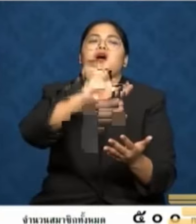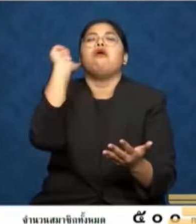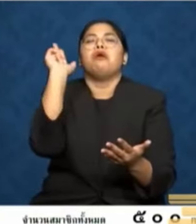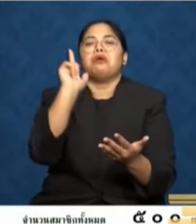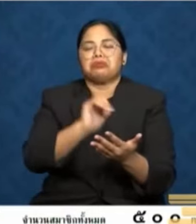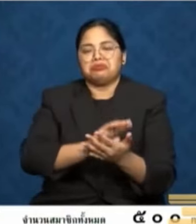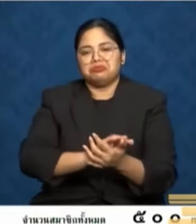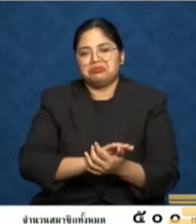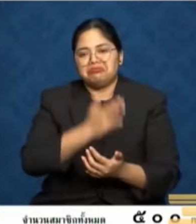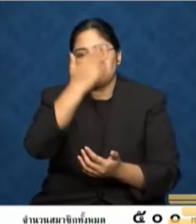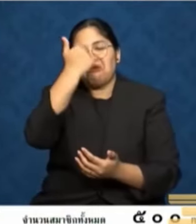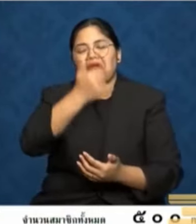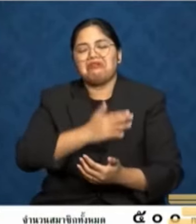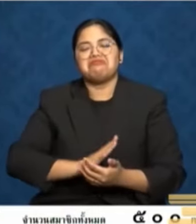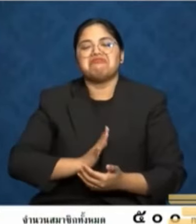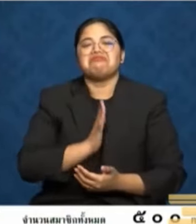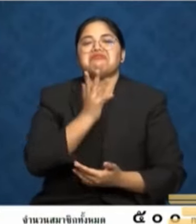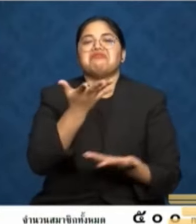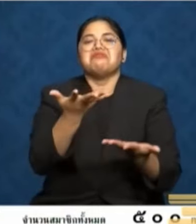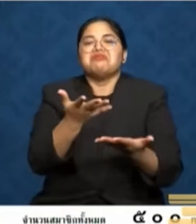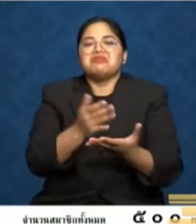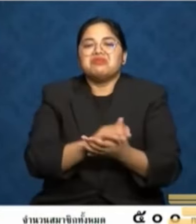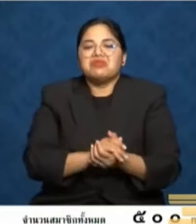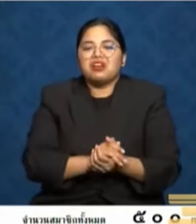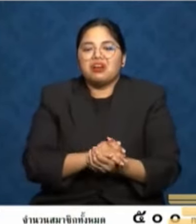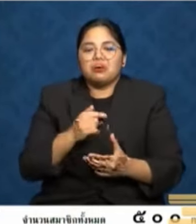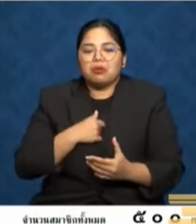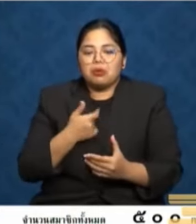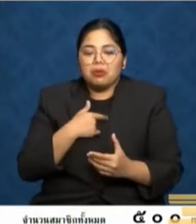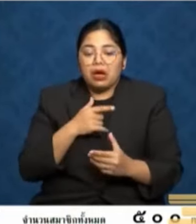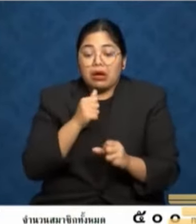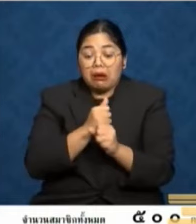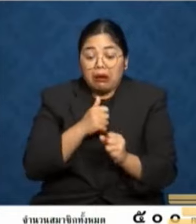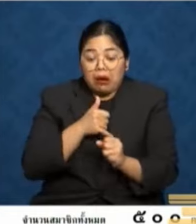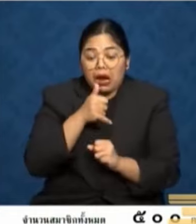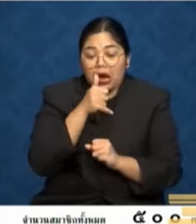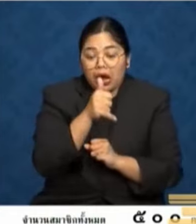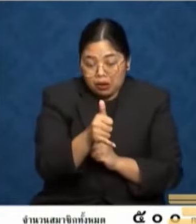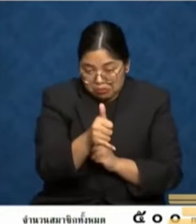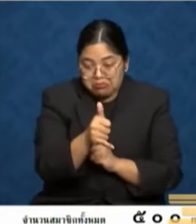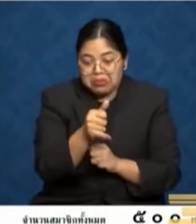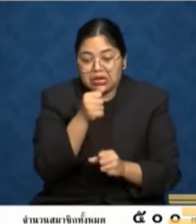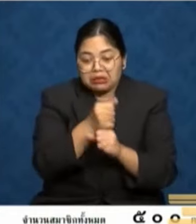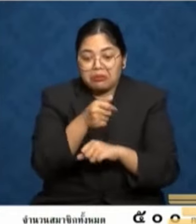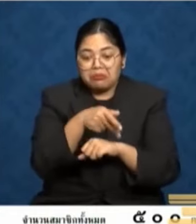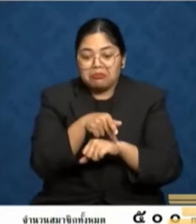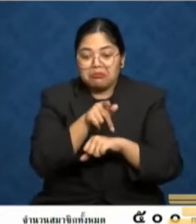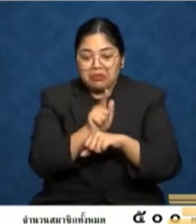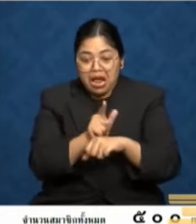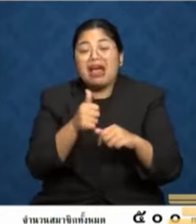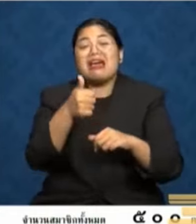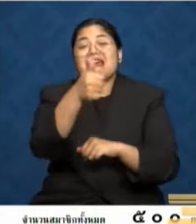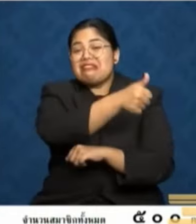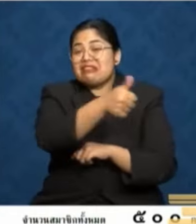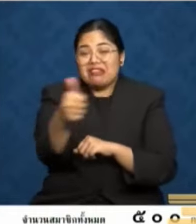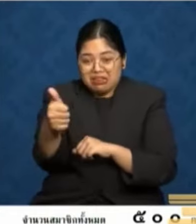ศรีถ้าหากว่าท่านเข้าไปตามตอกออกตามประตูท่านเข้าไปนั้นเนี่ยได้รับการต้อนรับอย่างดีในการบริสารนงานนี้มัน